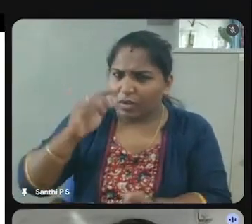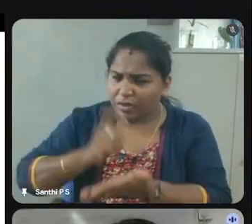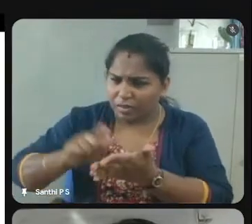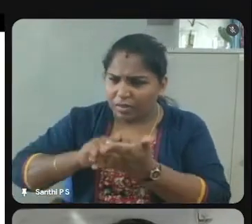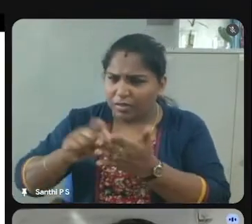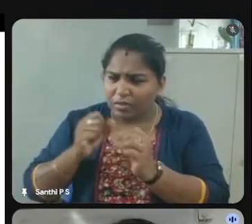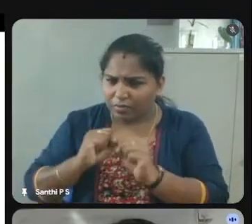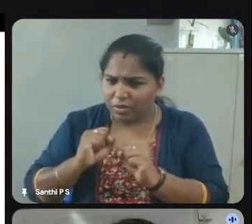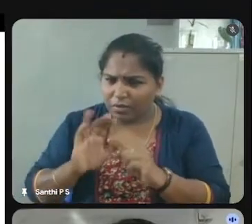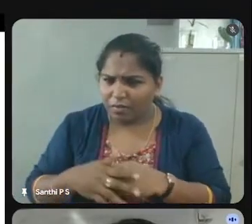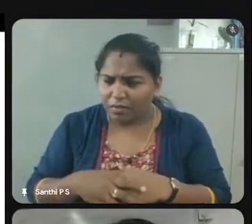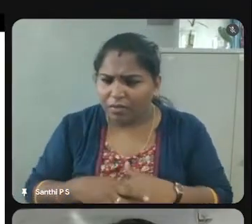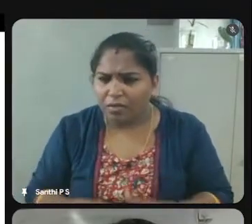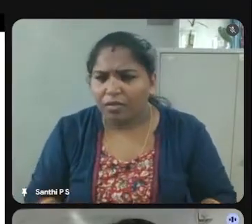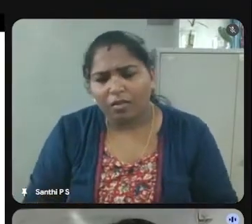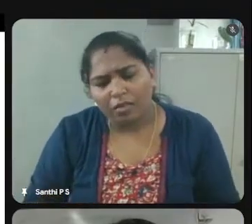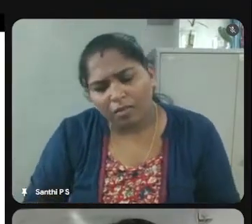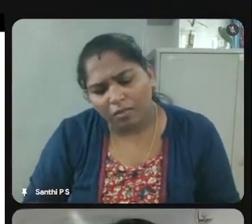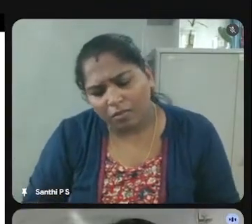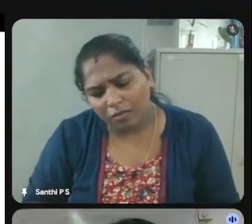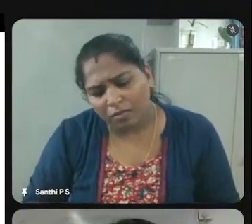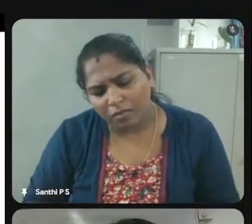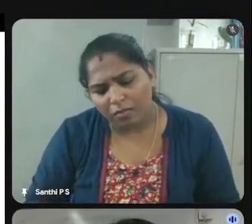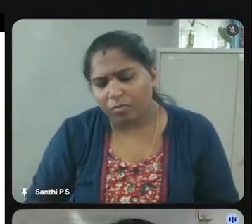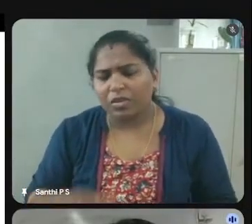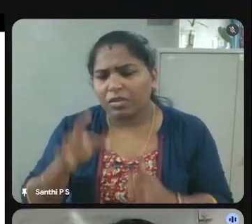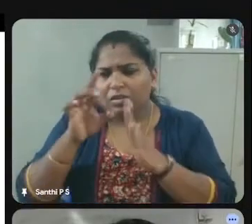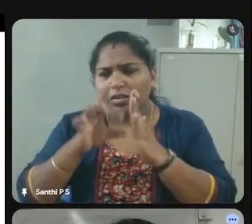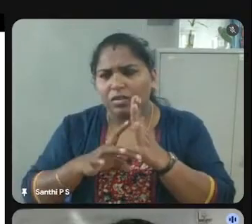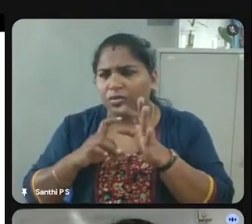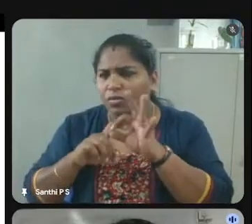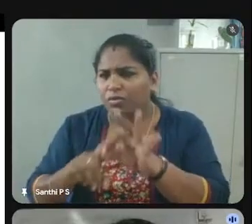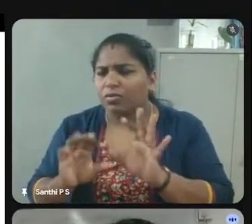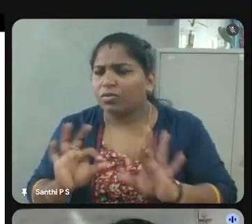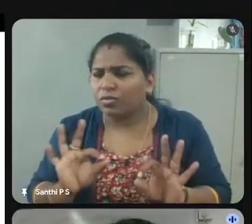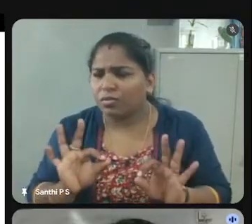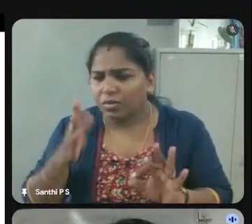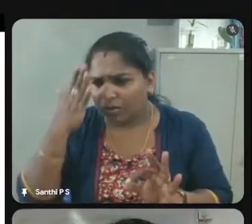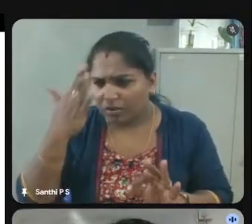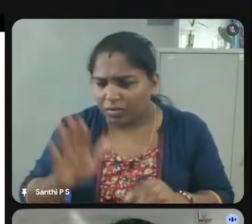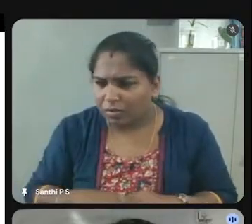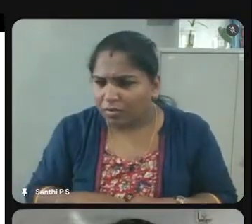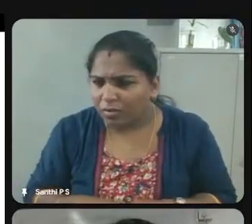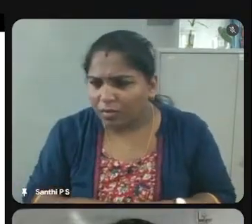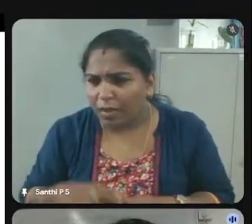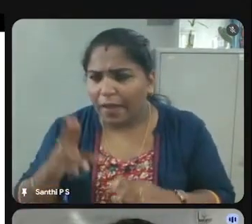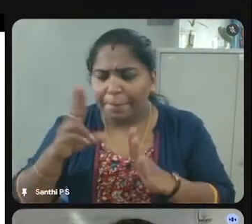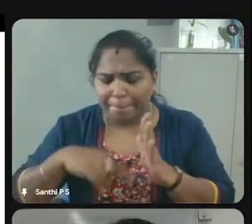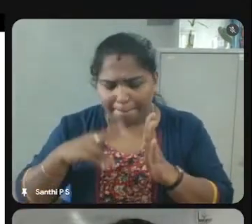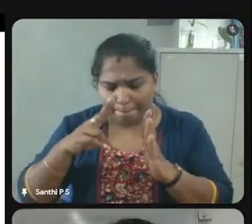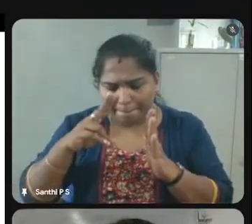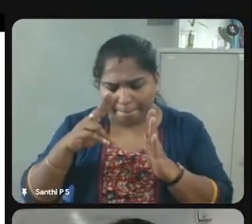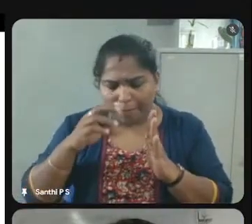ഞാൻ എഴുതുന്നതിനെ കാര്യം അങ്ങനെ ഡീറ്റെയിൽ ആയിട്ട് ചോദിച്ചിട്ടില്ല. സോ എനിക്ക് അറിയത്തില്ല. ഞാൻ വായിക്കാൻ തന്നെ തുടങ്ങിയത് കൊറോണയുടെ